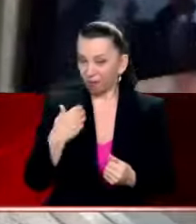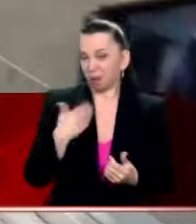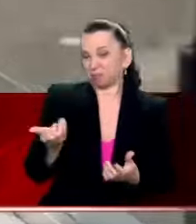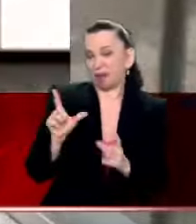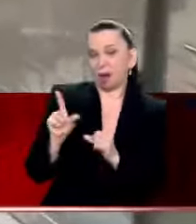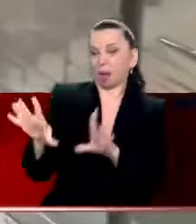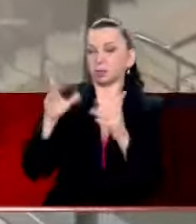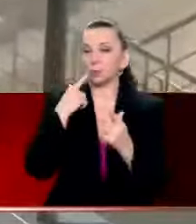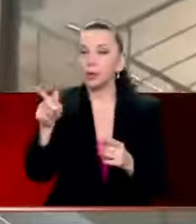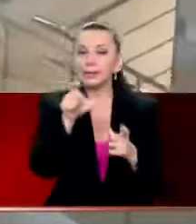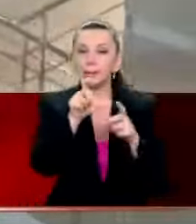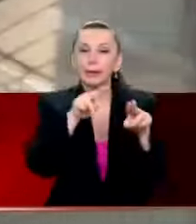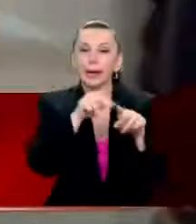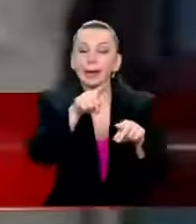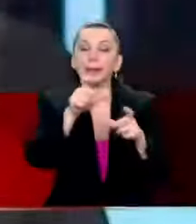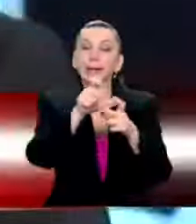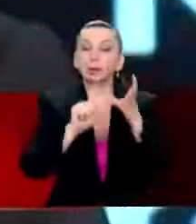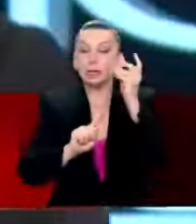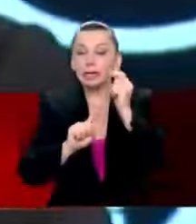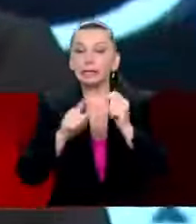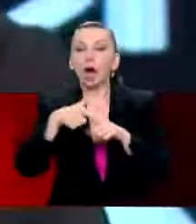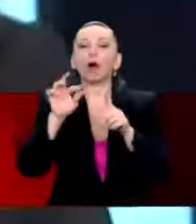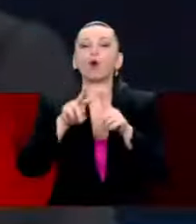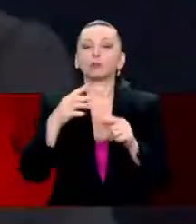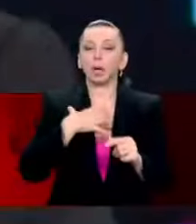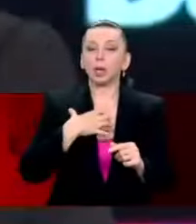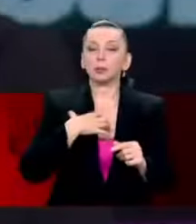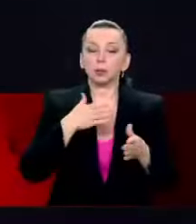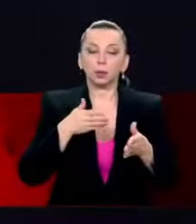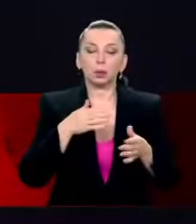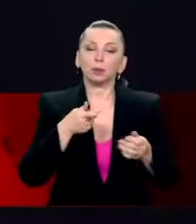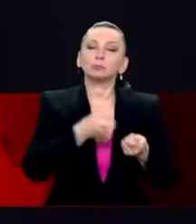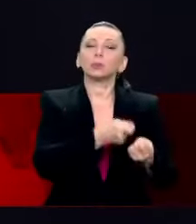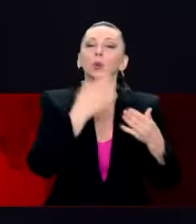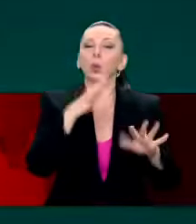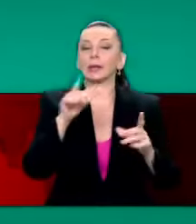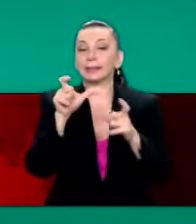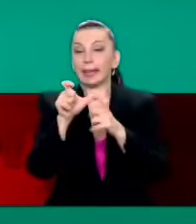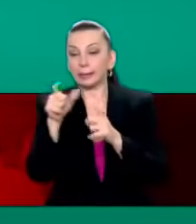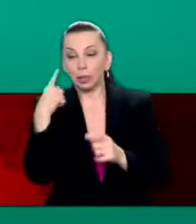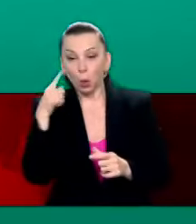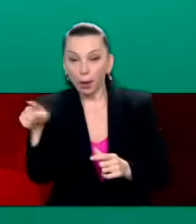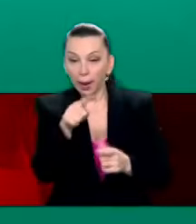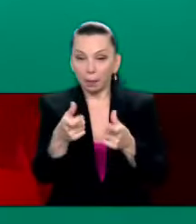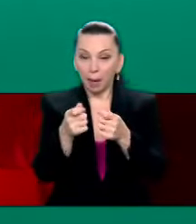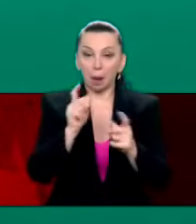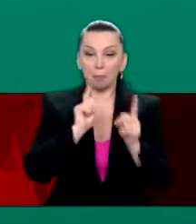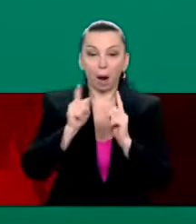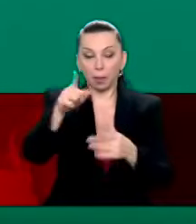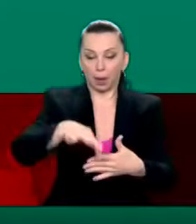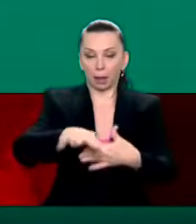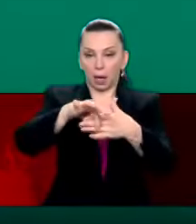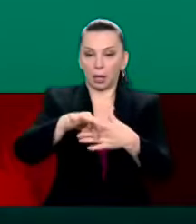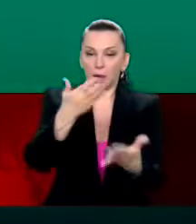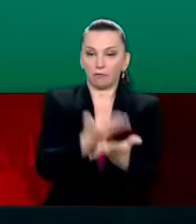olacağım? Semih Kaya, Selçuk İnan'ı fona kendisinin sokmadığını kanıtlamak için Seçil Erzan'la mesajlaşmasında mahkemeye delil